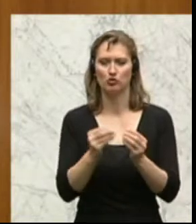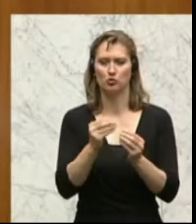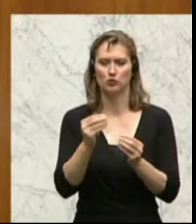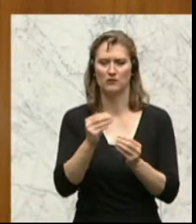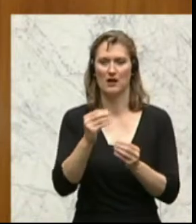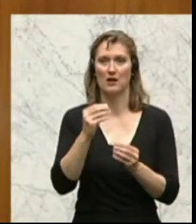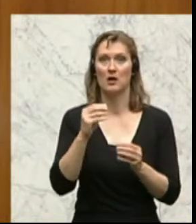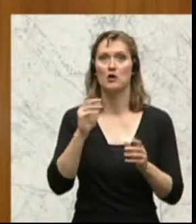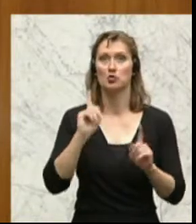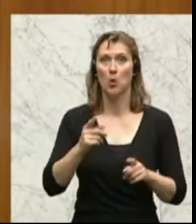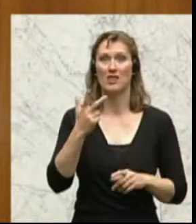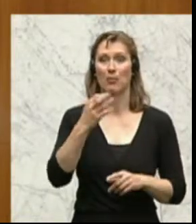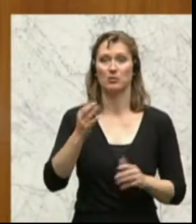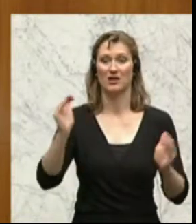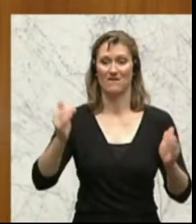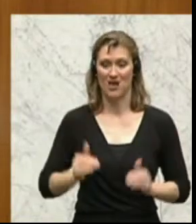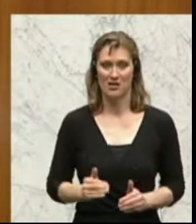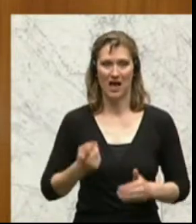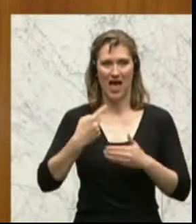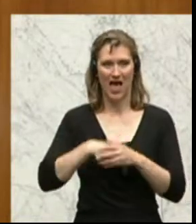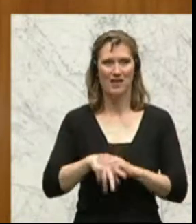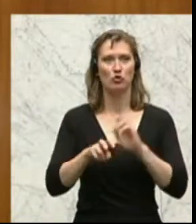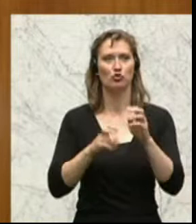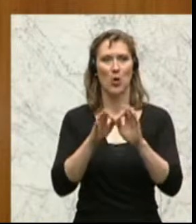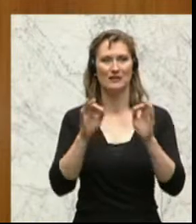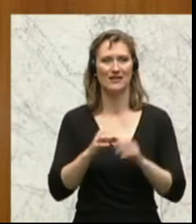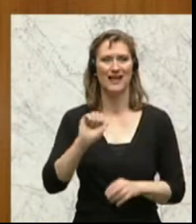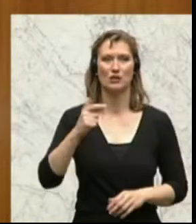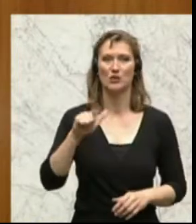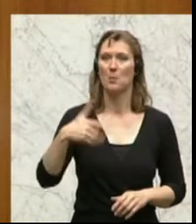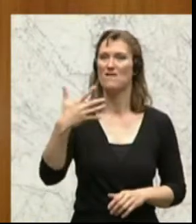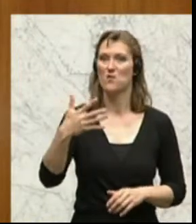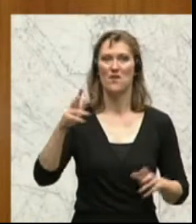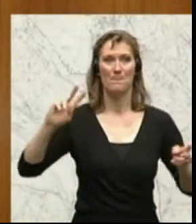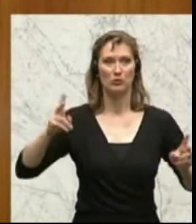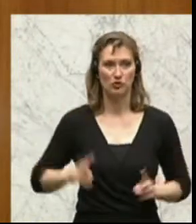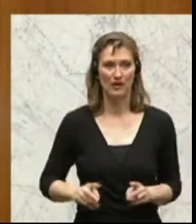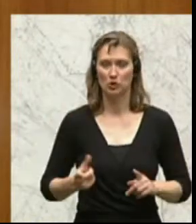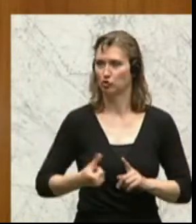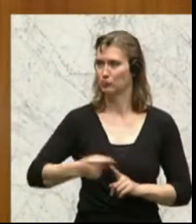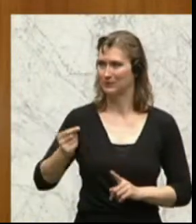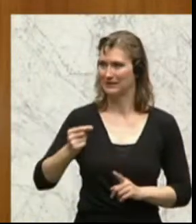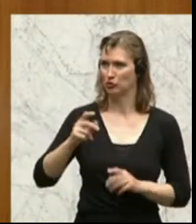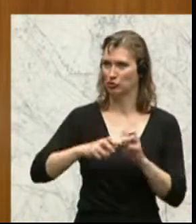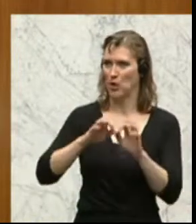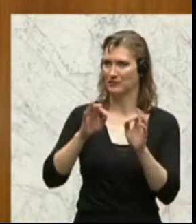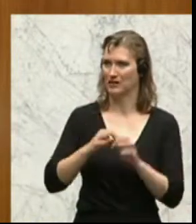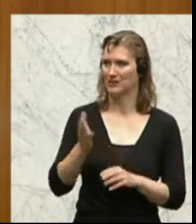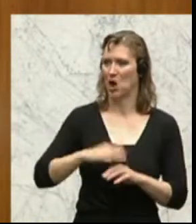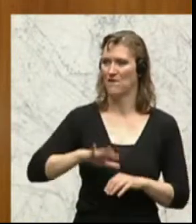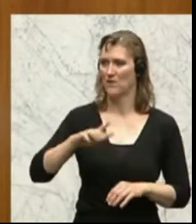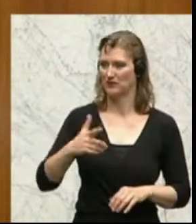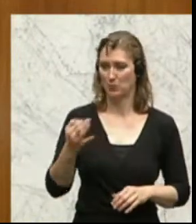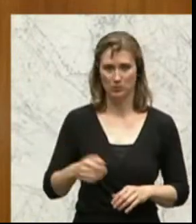den Eingangssteuersatz auf 21,5% beschränkt, den Spitzensteuersatz auf 35%, wie sich das genau in jedem